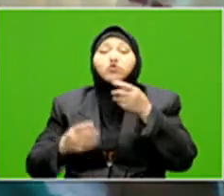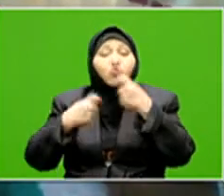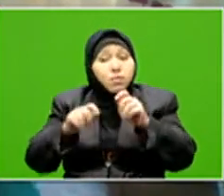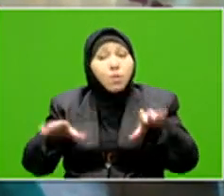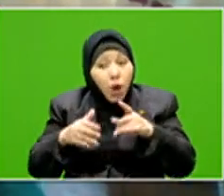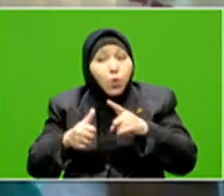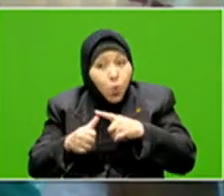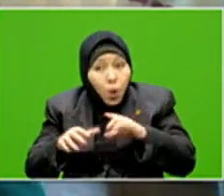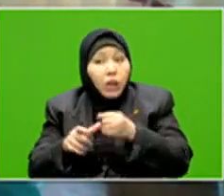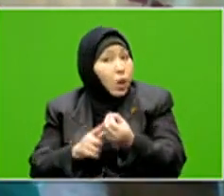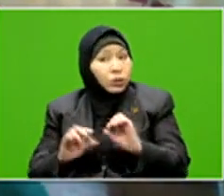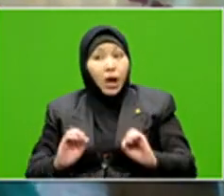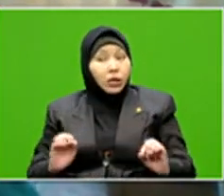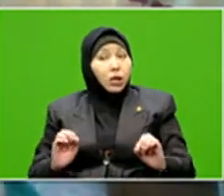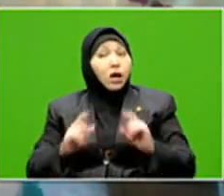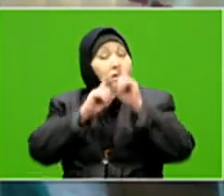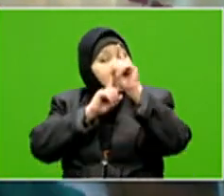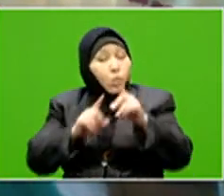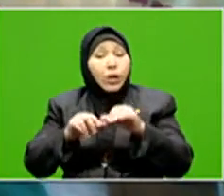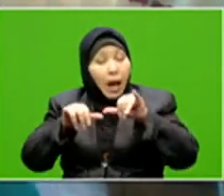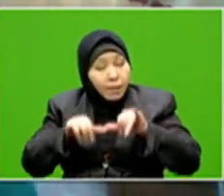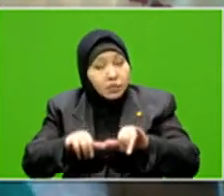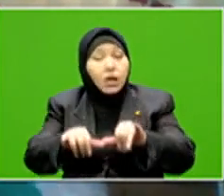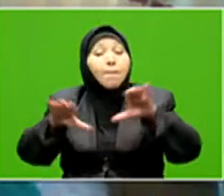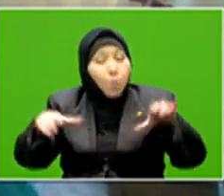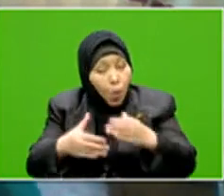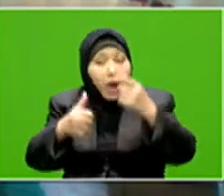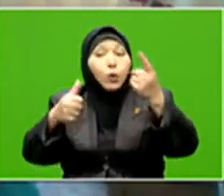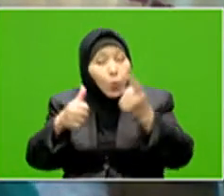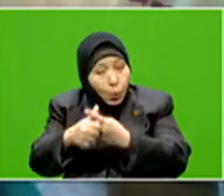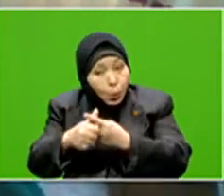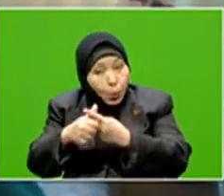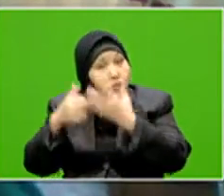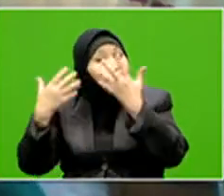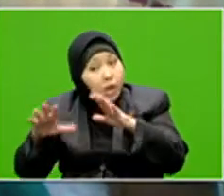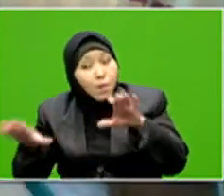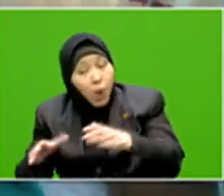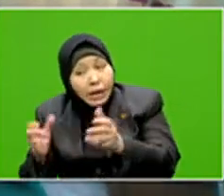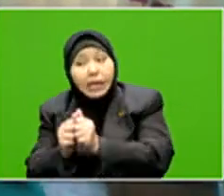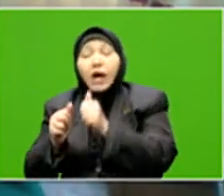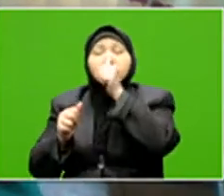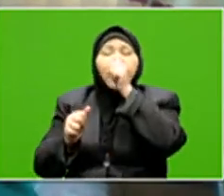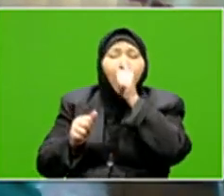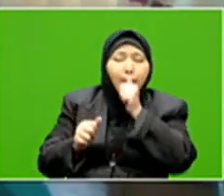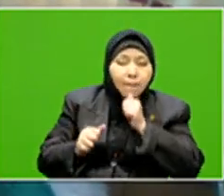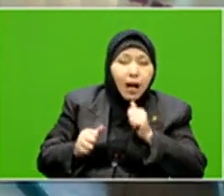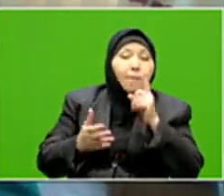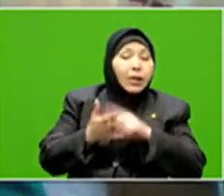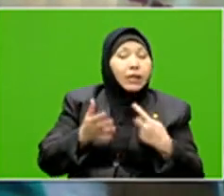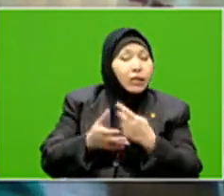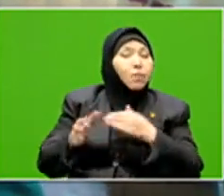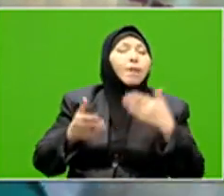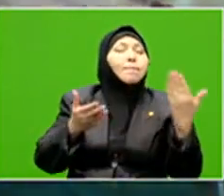belum. Dalam ayat ni Allah suruh kita kalau nak istiqamah, buat dulu, kemudian dah buat kena sabar dengan apa yang kita buat, baru